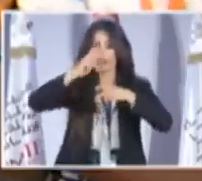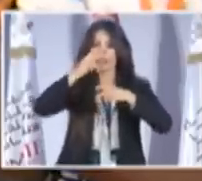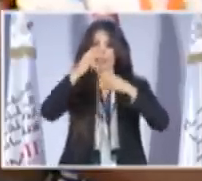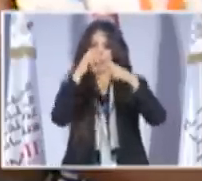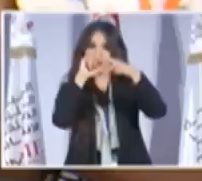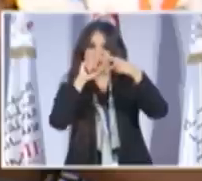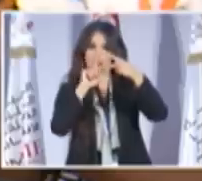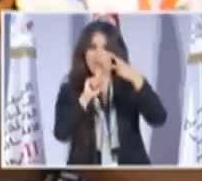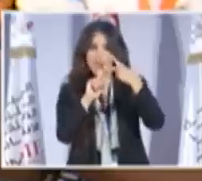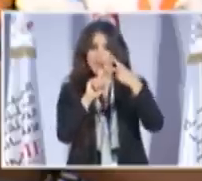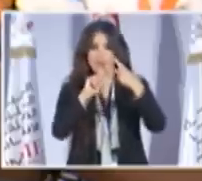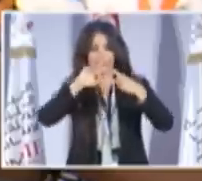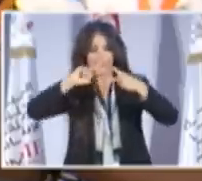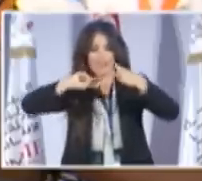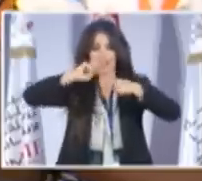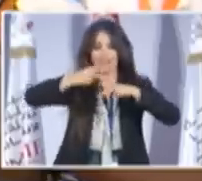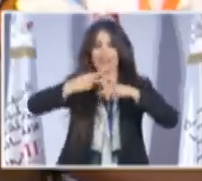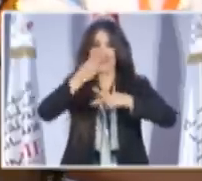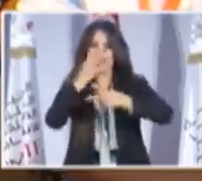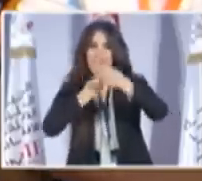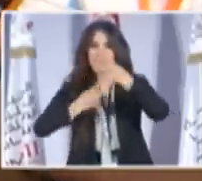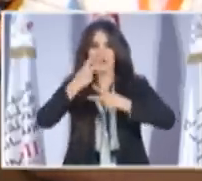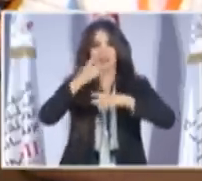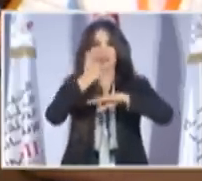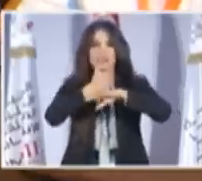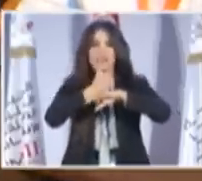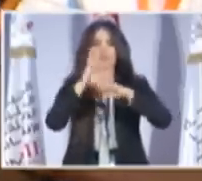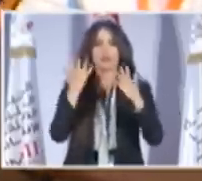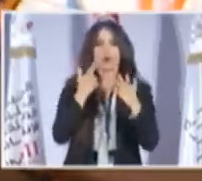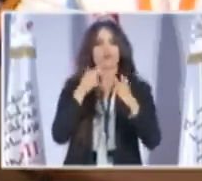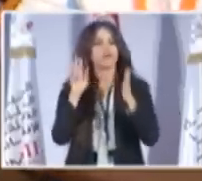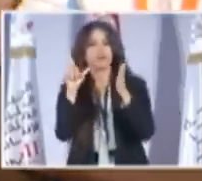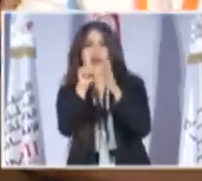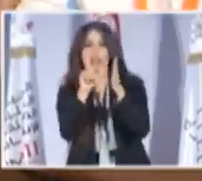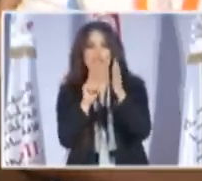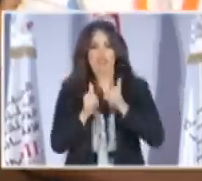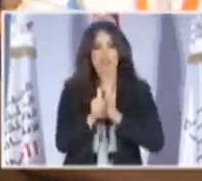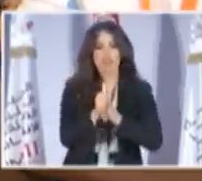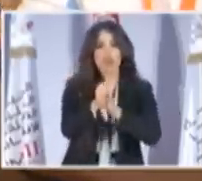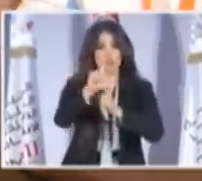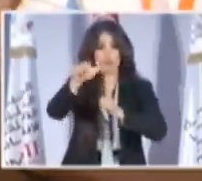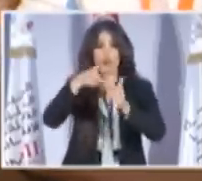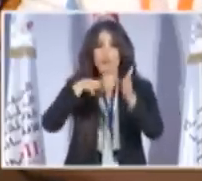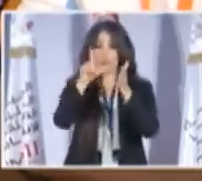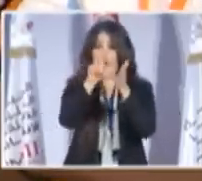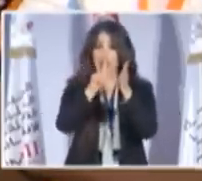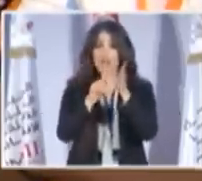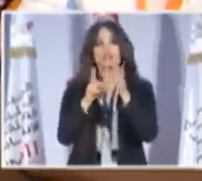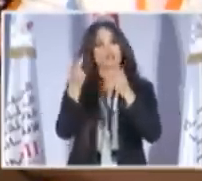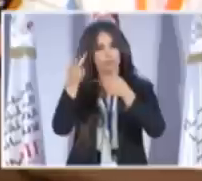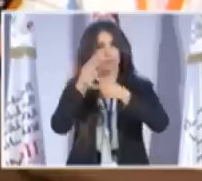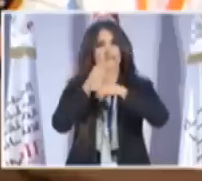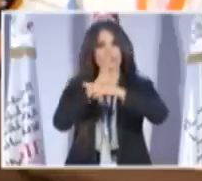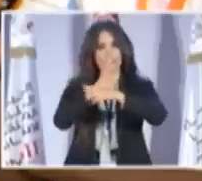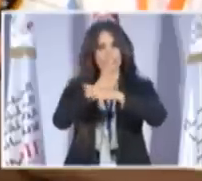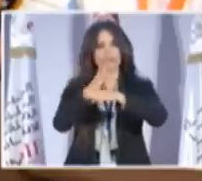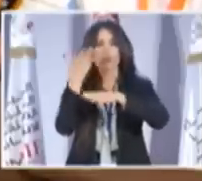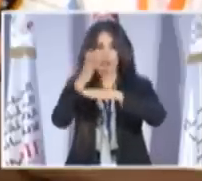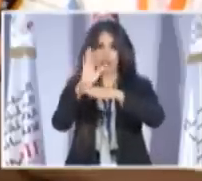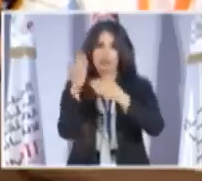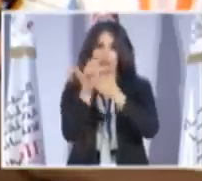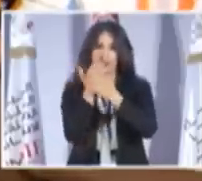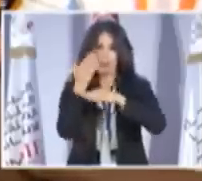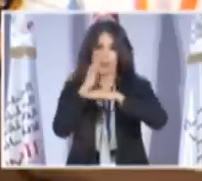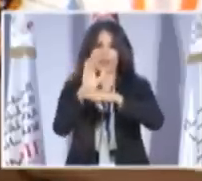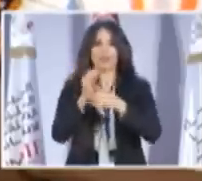تحصل على المرتبه الثالثه الى اي مرجعيه قانونيه او نص قانوني استندتم للادلاء بهذا التصريح